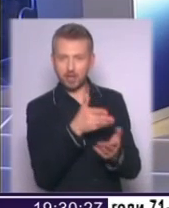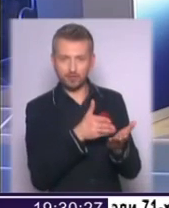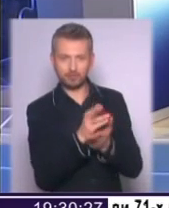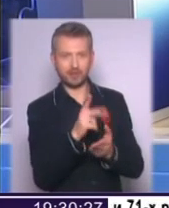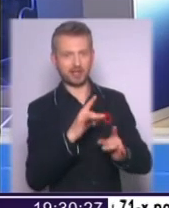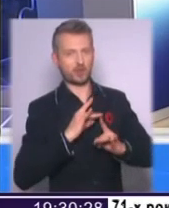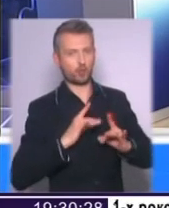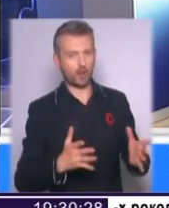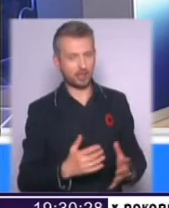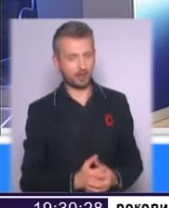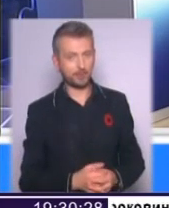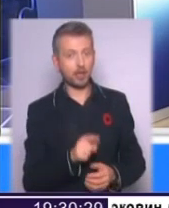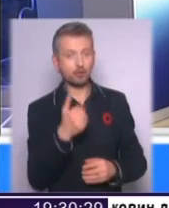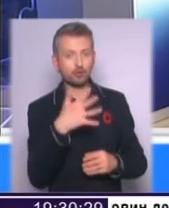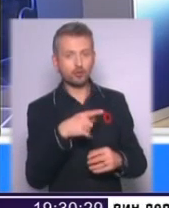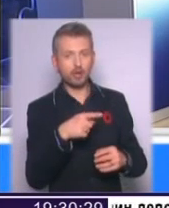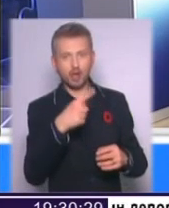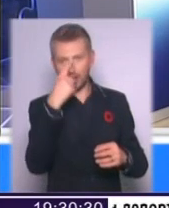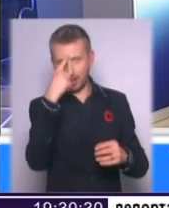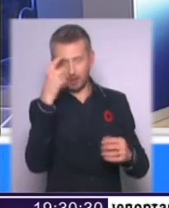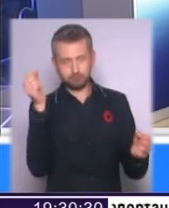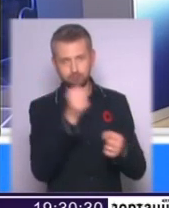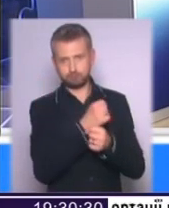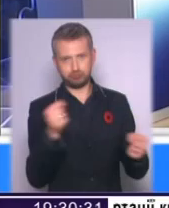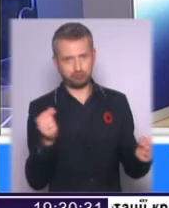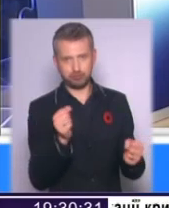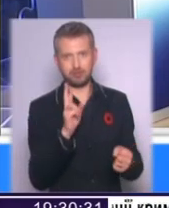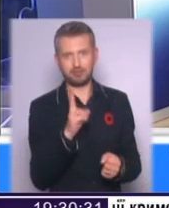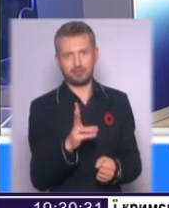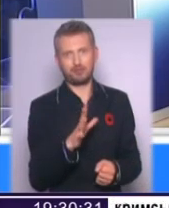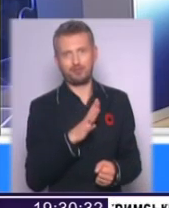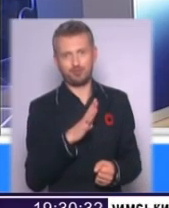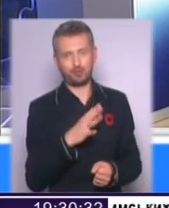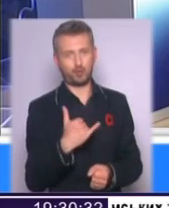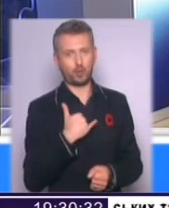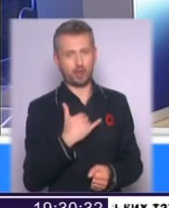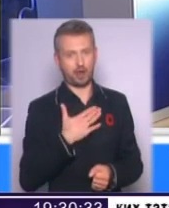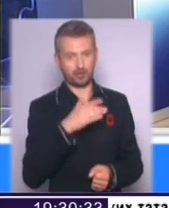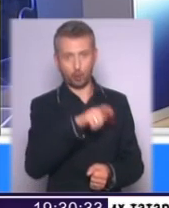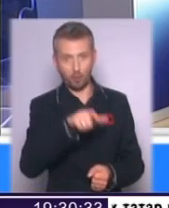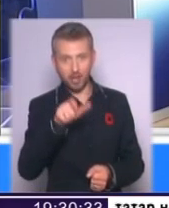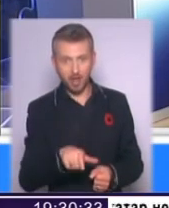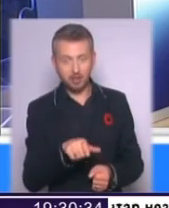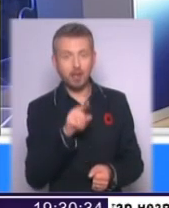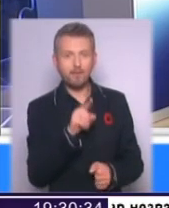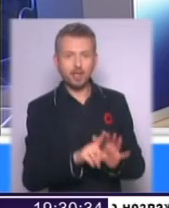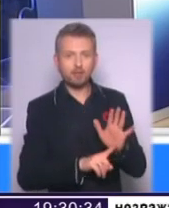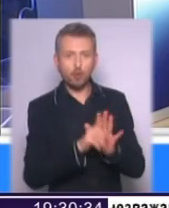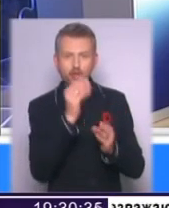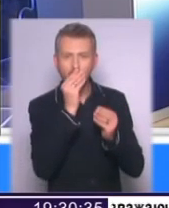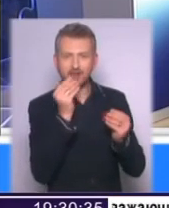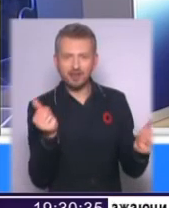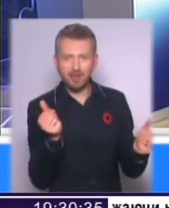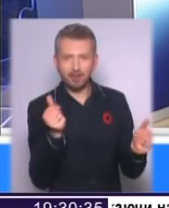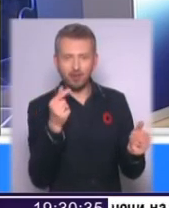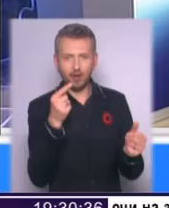святкування. І отут уже розрив мозга, який був, даруйте за сленг, у наших громадян, він починає зникати,